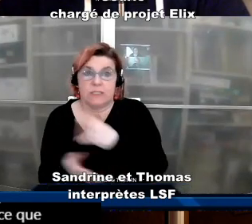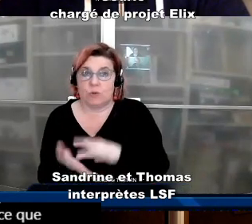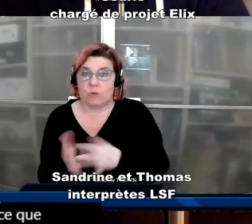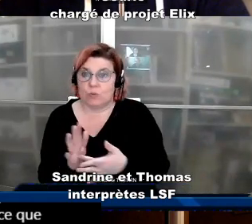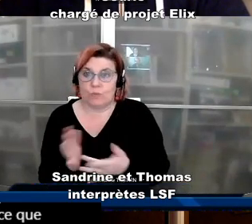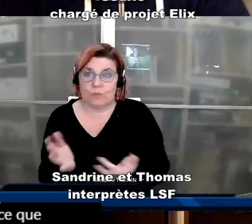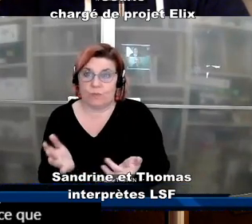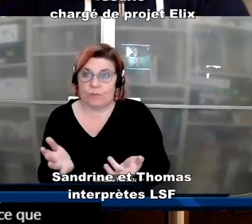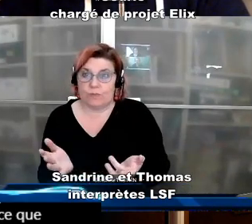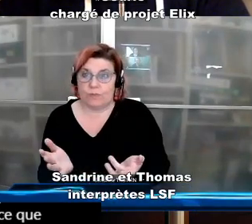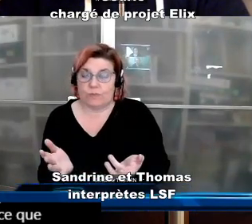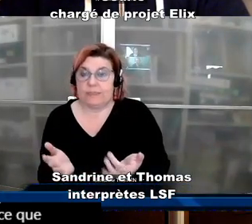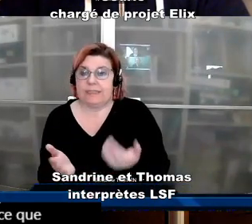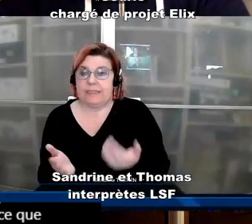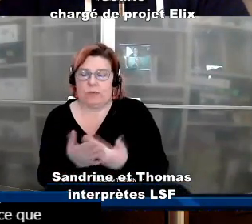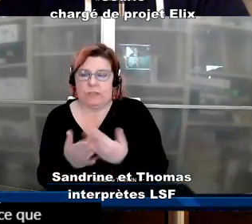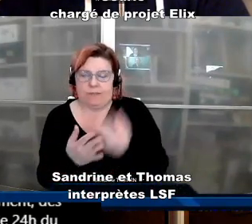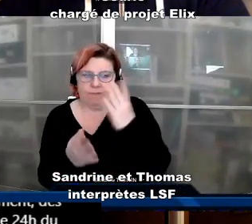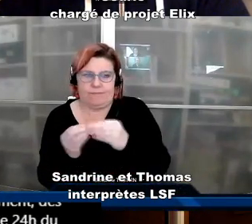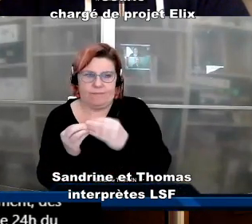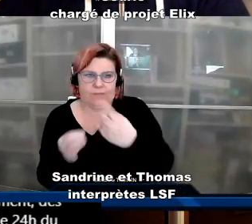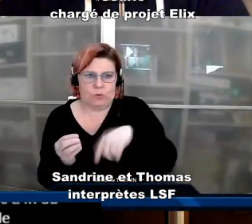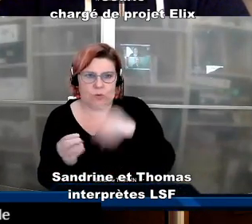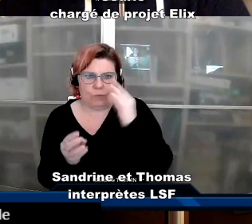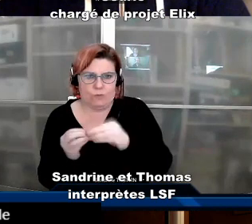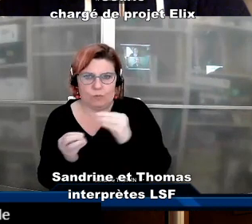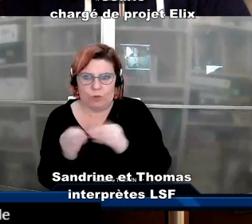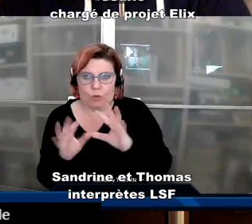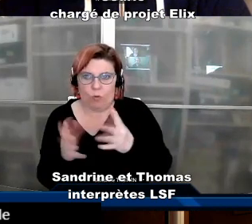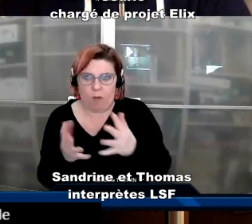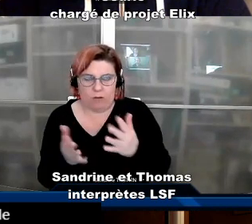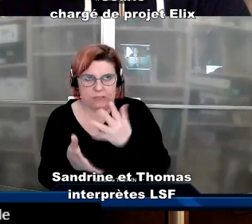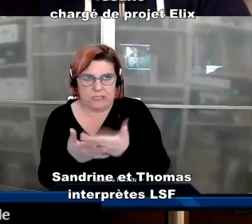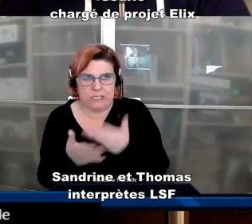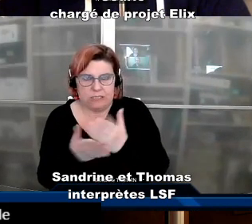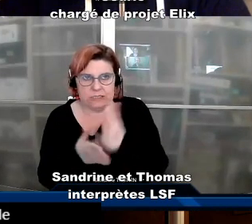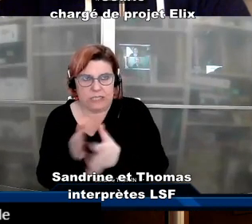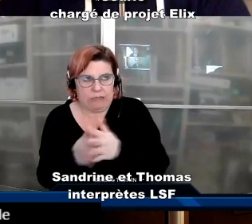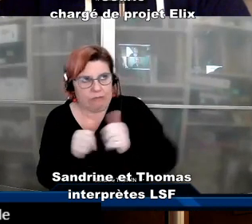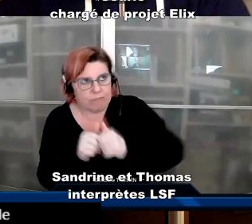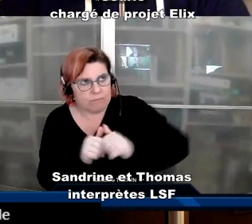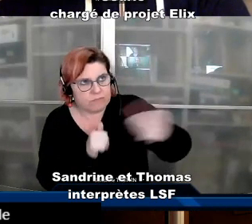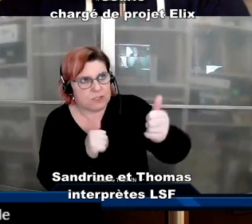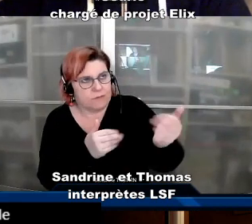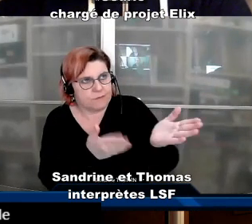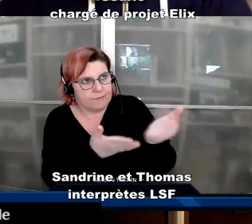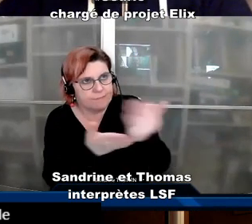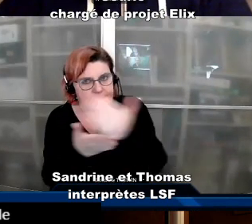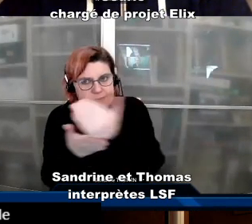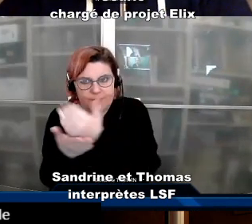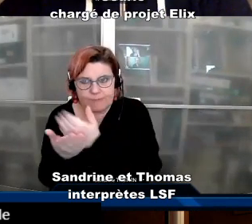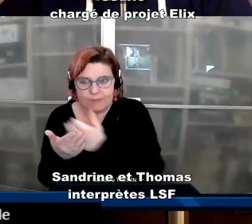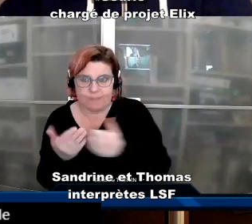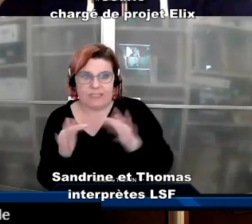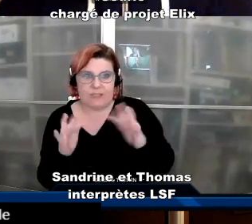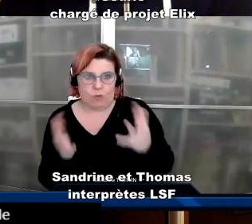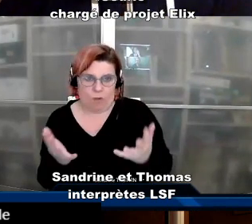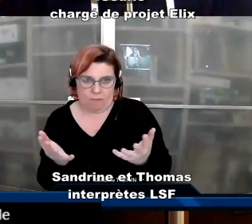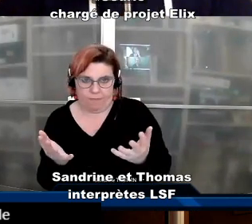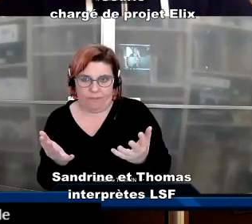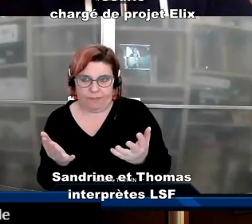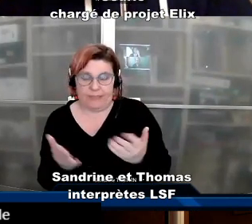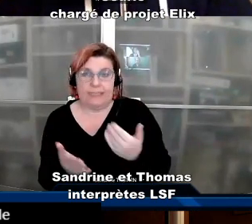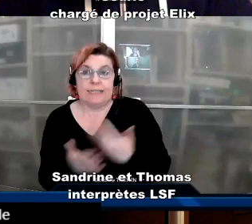comment... récolter des signes à distance et voilà, il y a eu cette opportunité-là avec ce